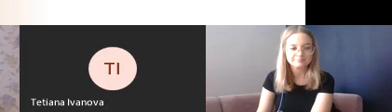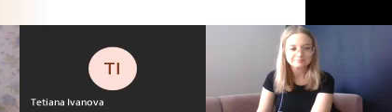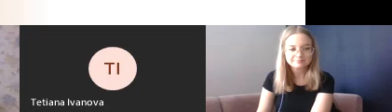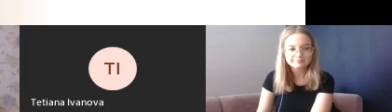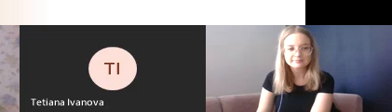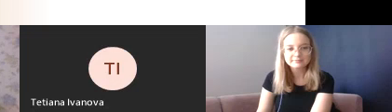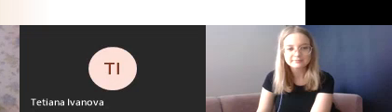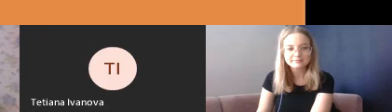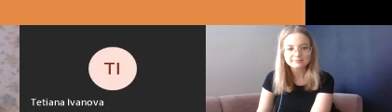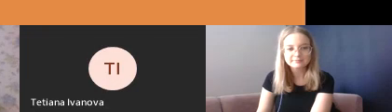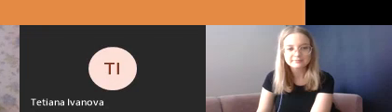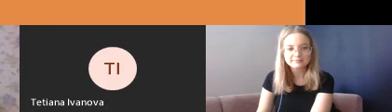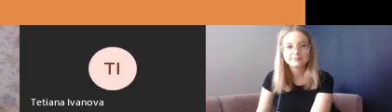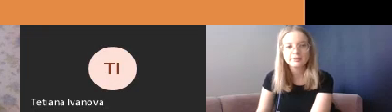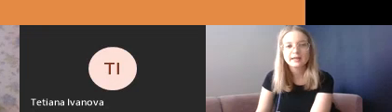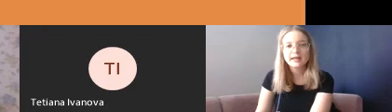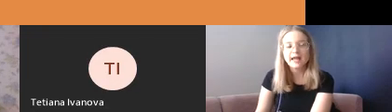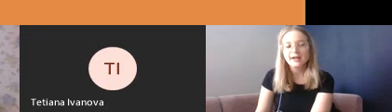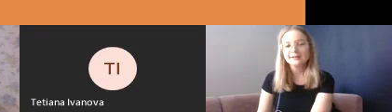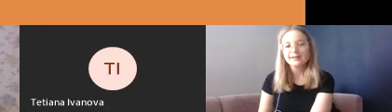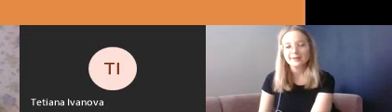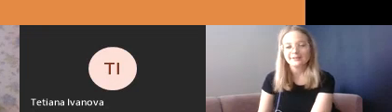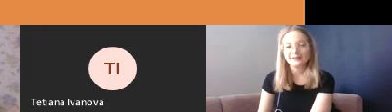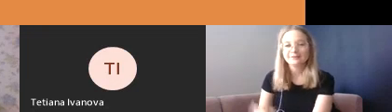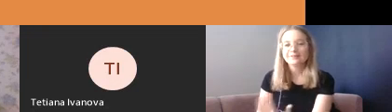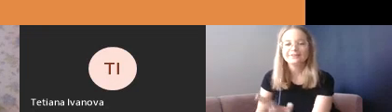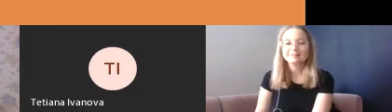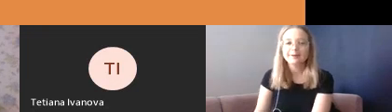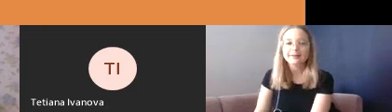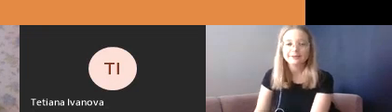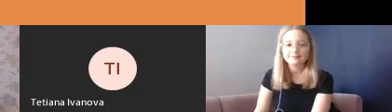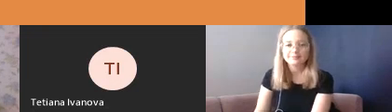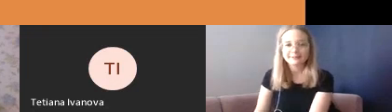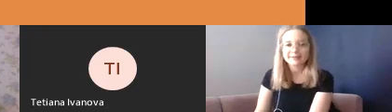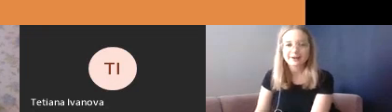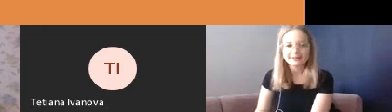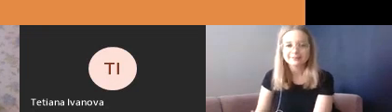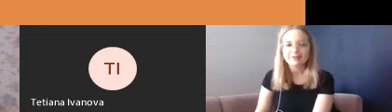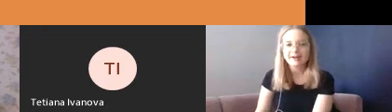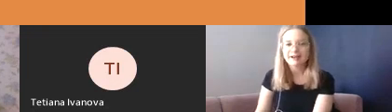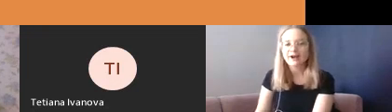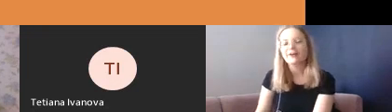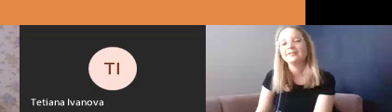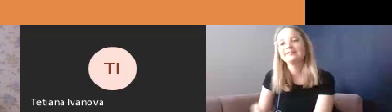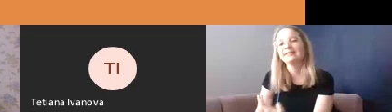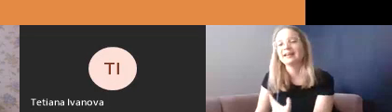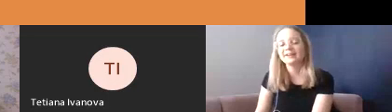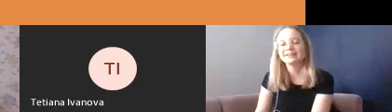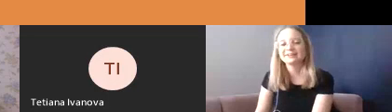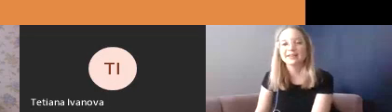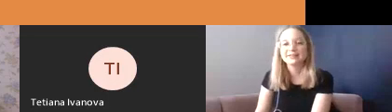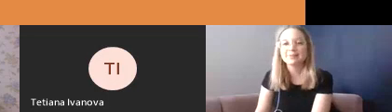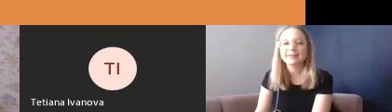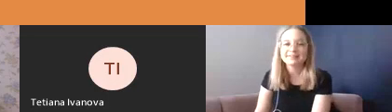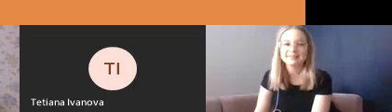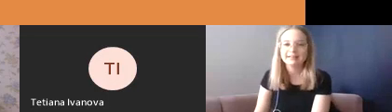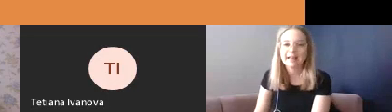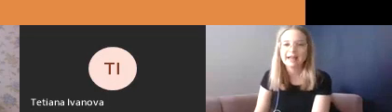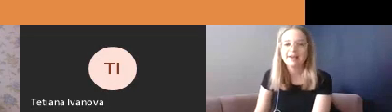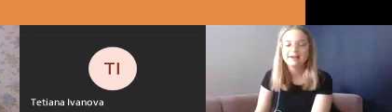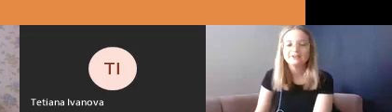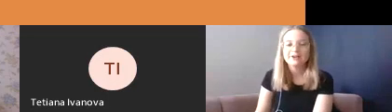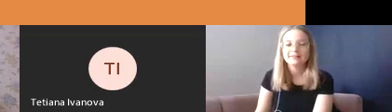lähme edasi. Nii. Kõigepealt, kuna meid on siin nii palju, siis me tahaksime väga-väga teada, kes